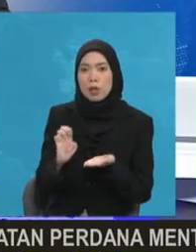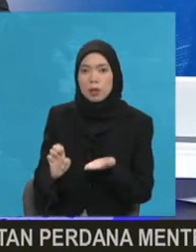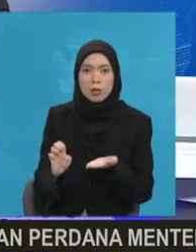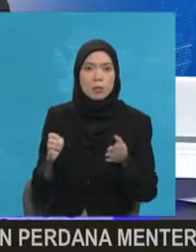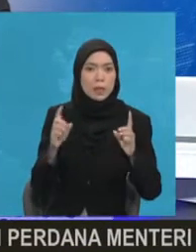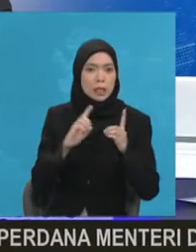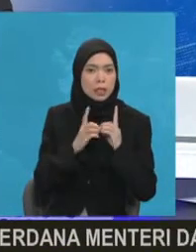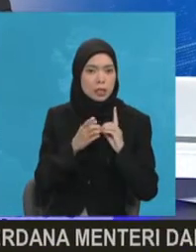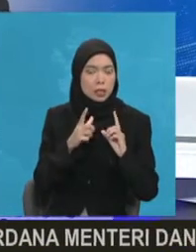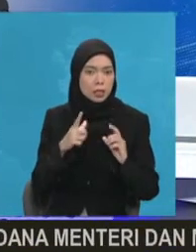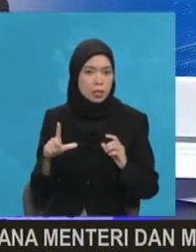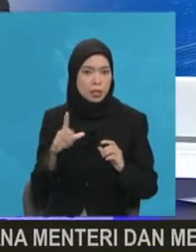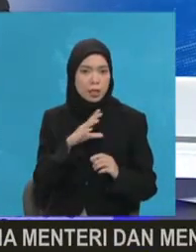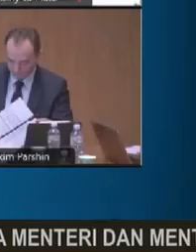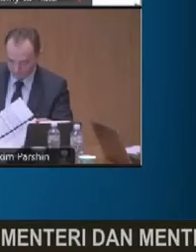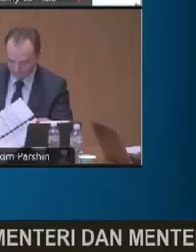digital